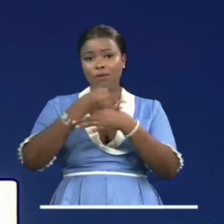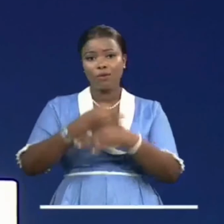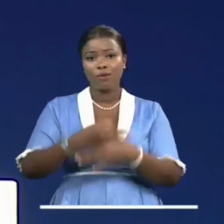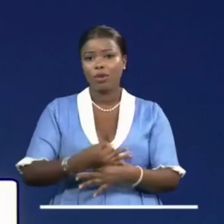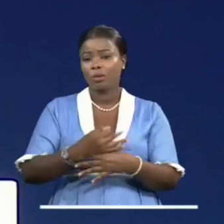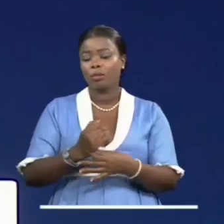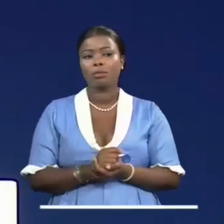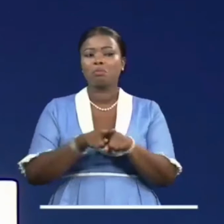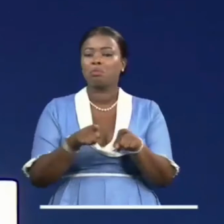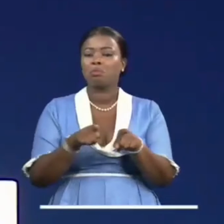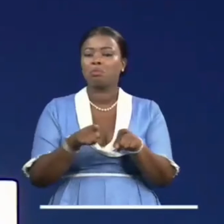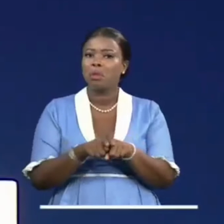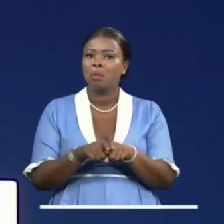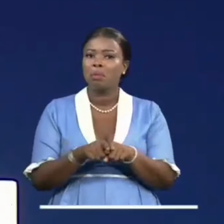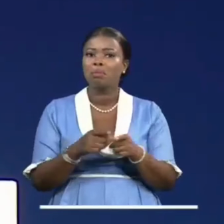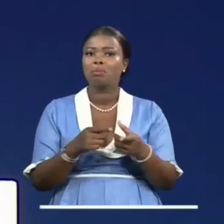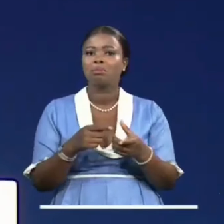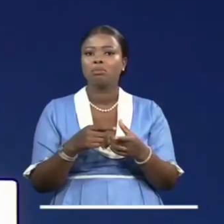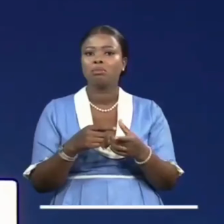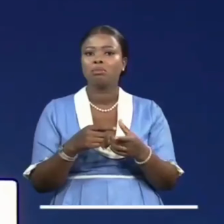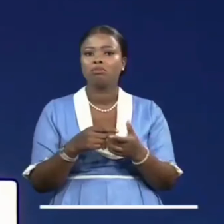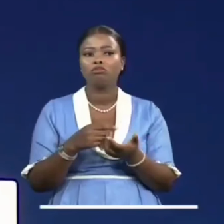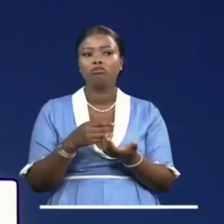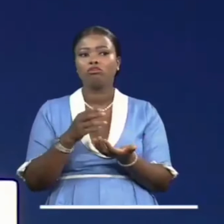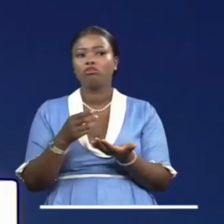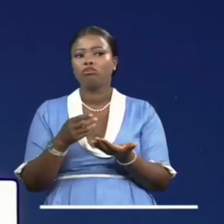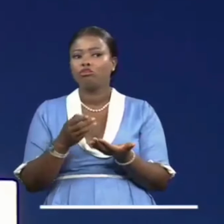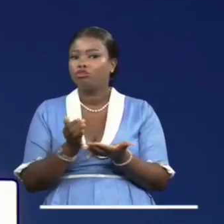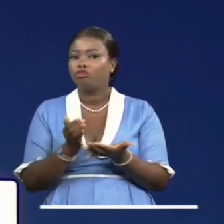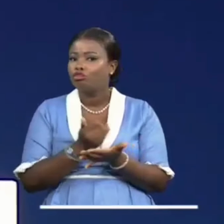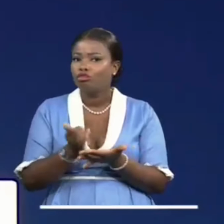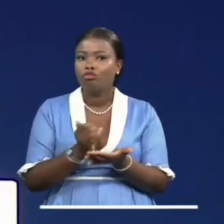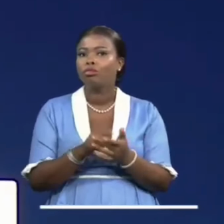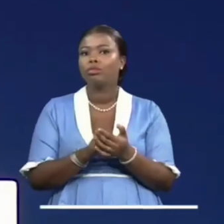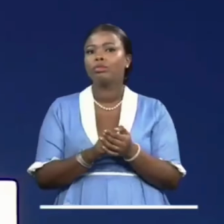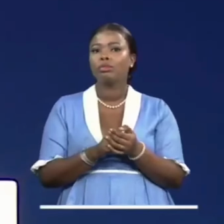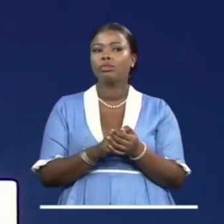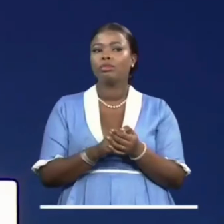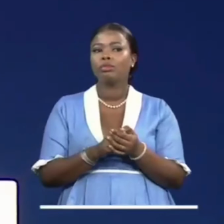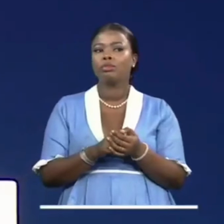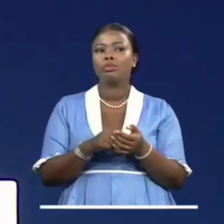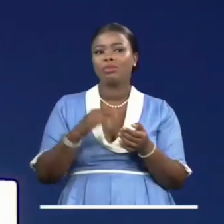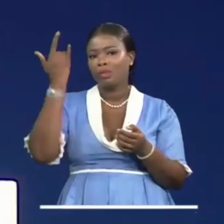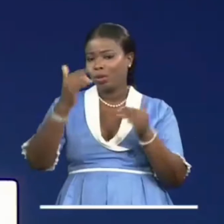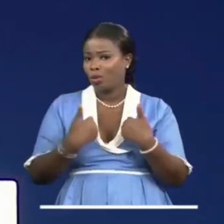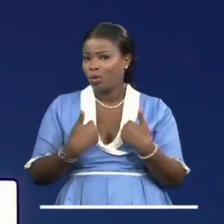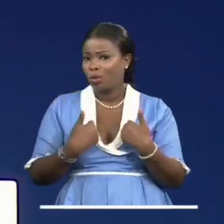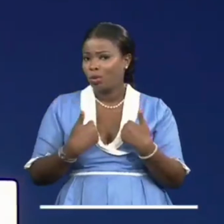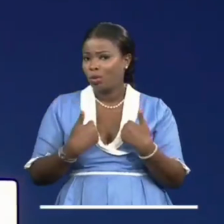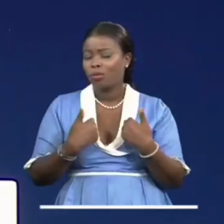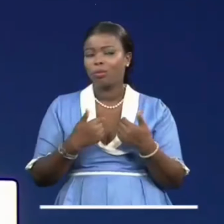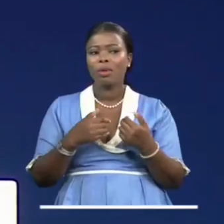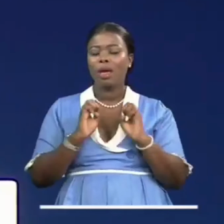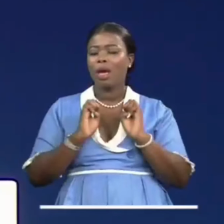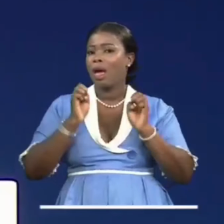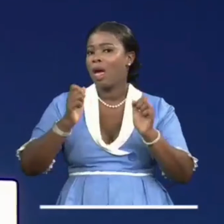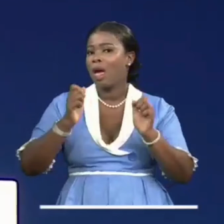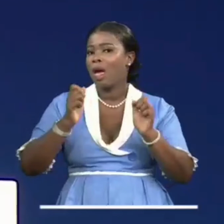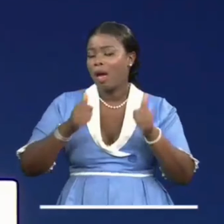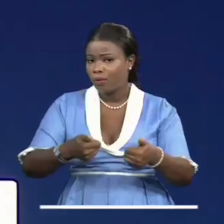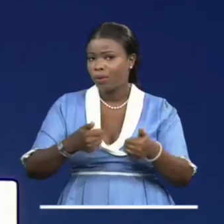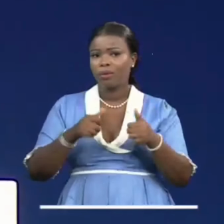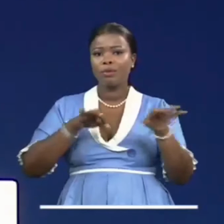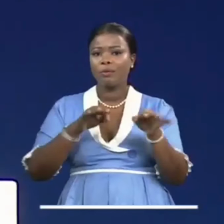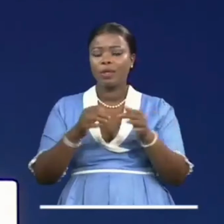qu'on dit non fiscales qui ne sont pas liées à l'activité qui sont des recettes souvent domaniales il y aura un effort qui sera fait pour mobiliser davantage les rortes non